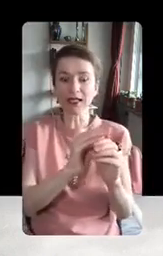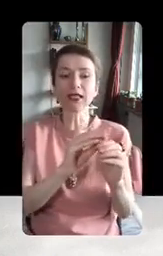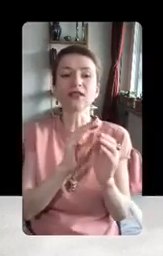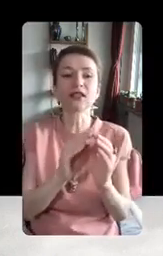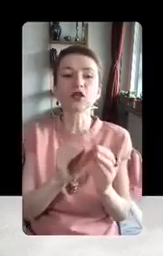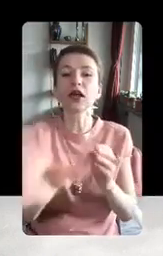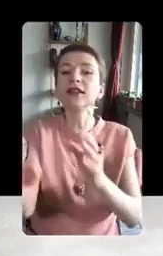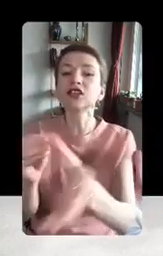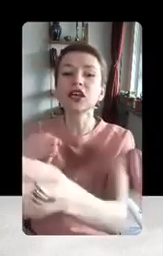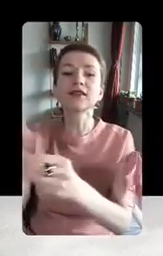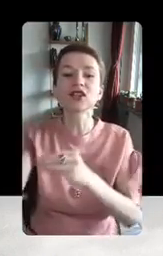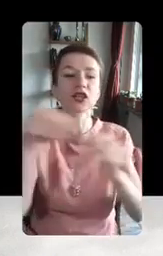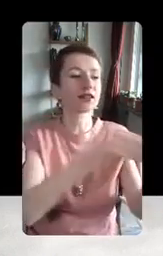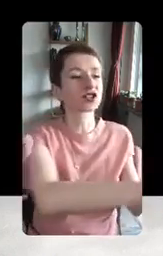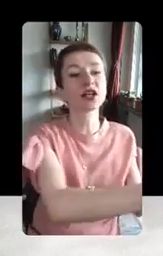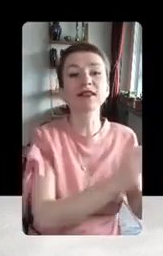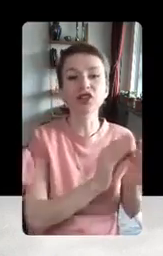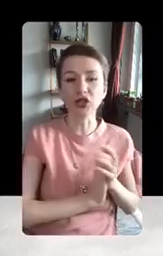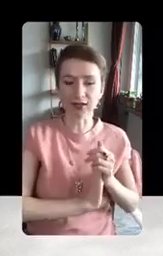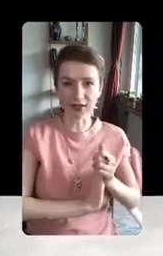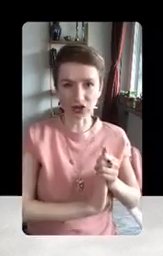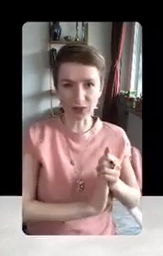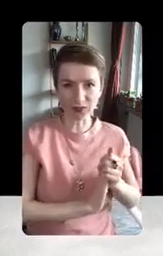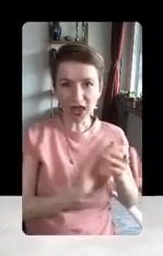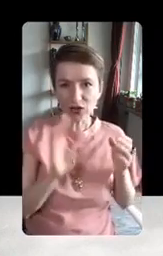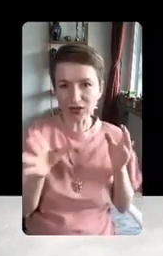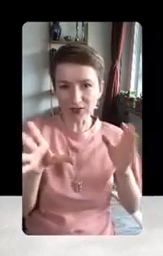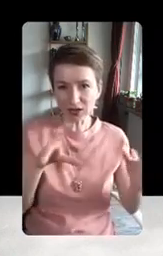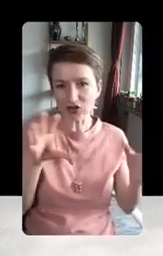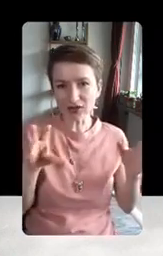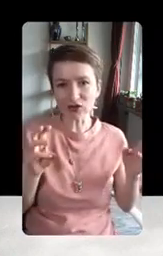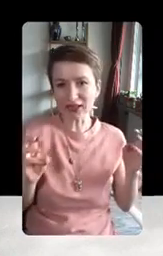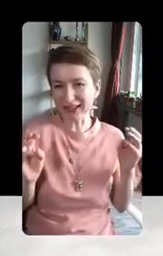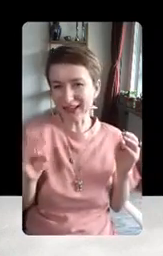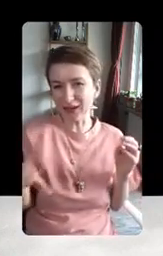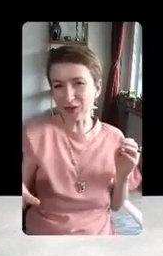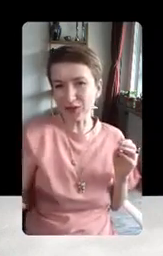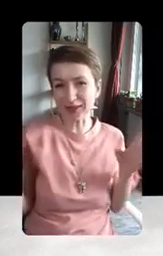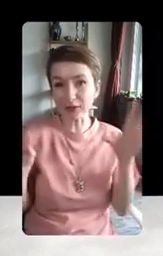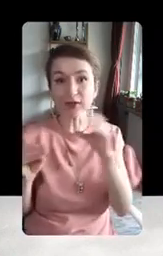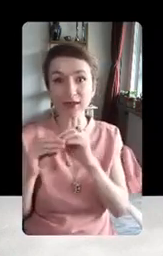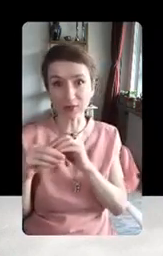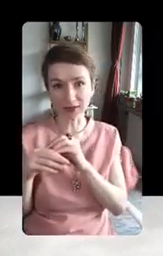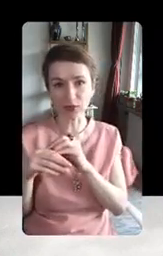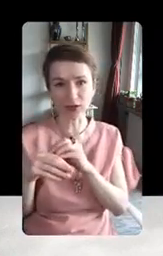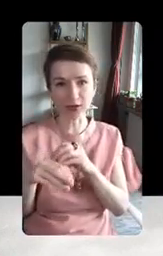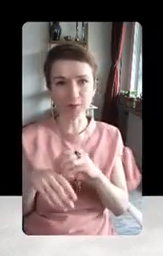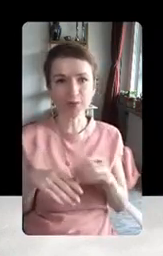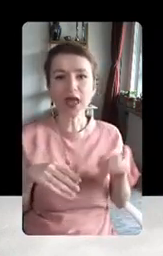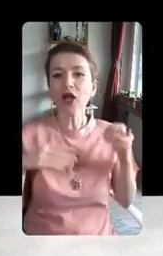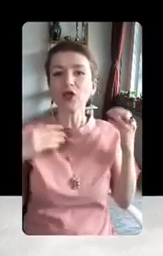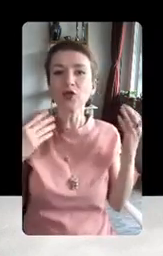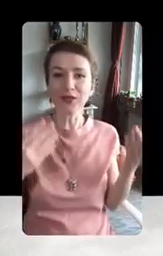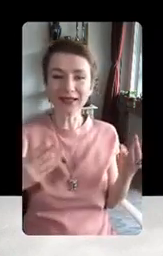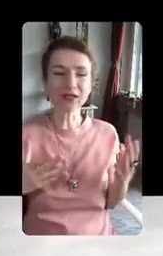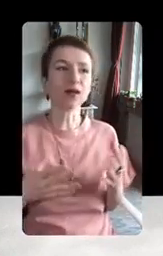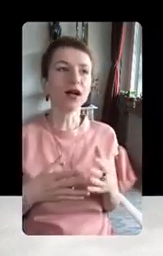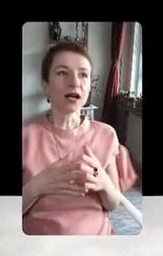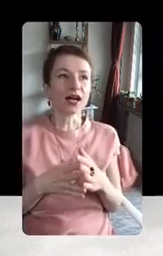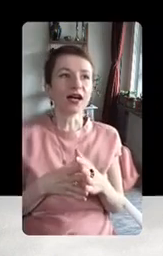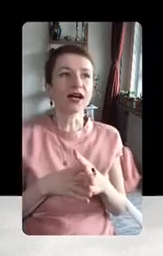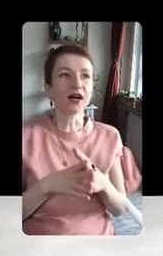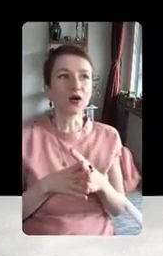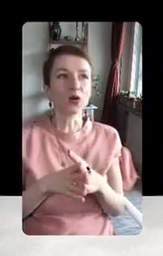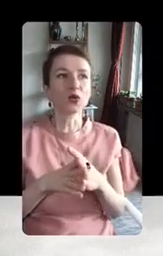семье появлялись деньги, все сразу одолжи, одолжи, одолжи, одолжи, одолжи. То есть семья жила вот от какой-то подработки до подработки. Но при